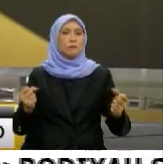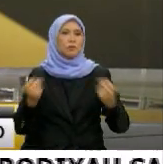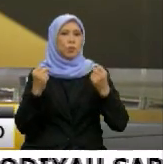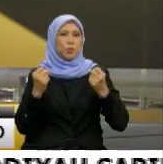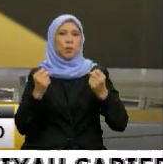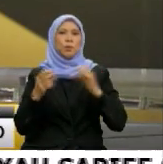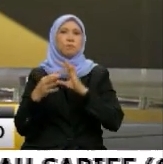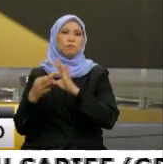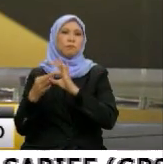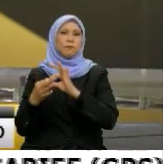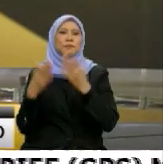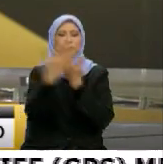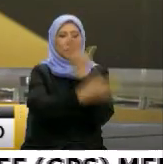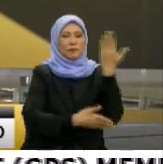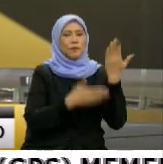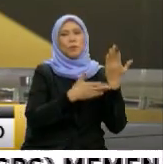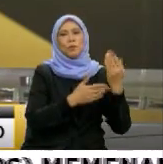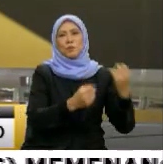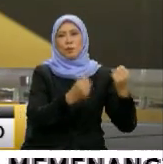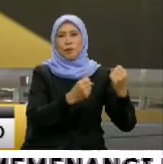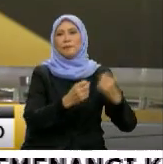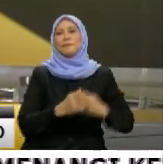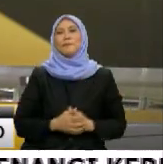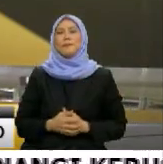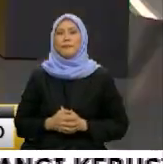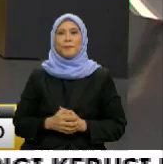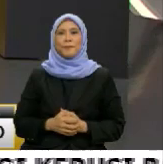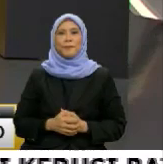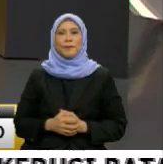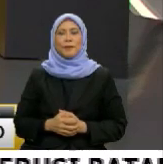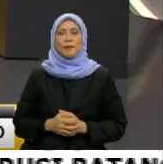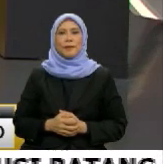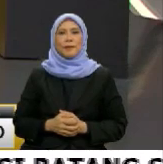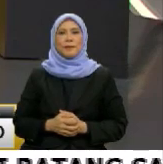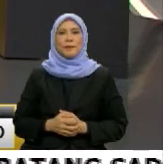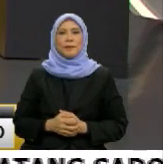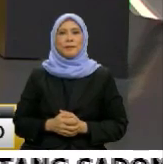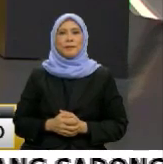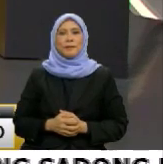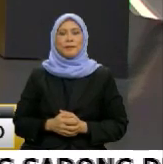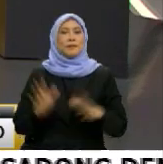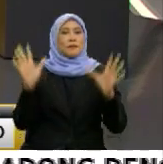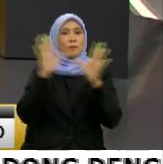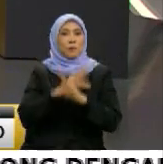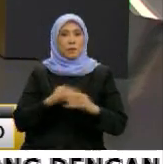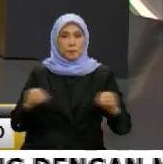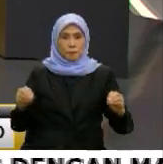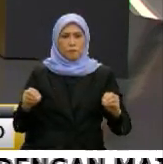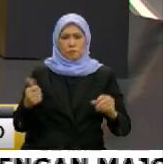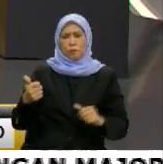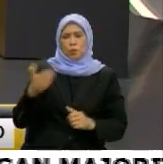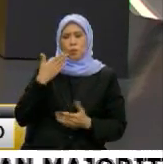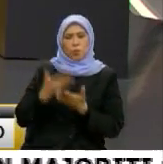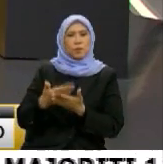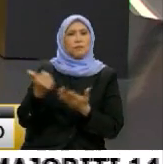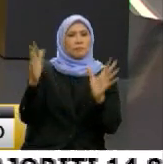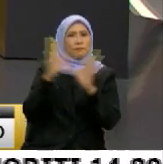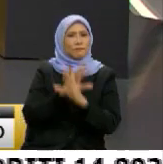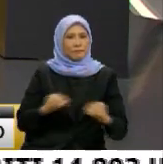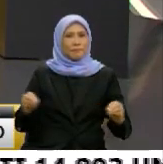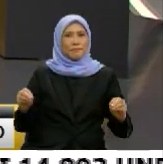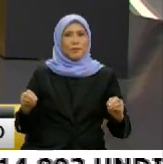mengukuhkan keadaan itu di Semenanjung. Saya lihat benda ini dari segi Sarawak perspektif per se, bagus untuk Sarawak. Pasal